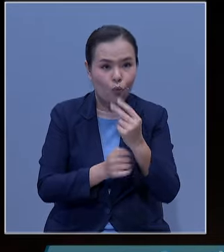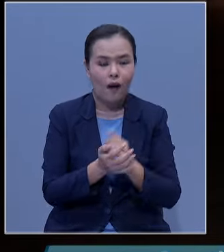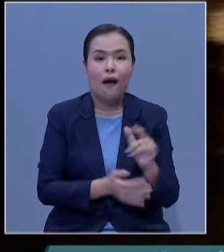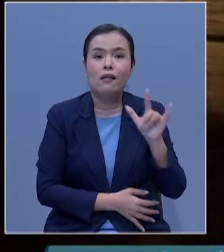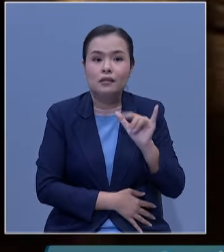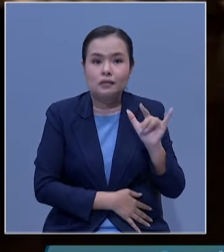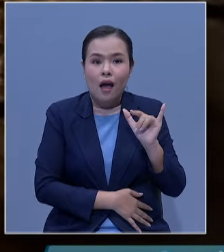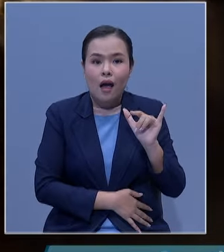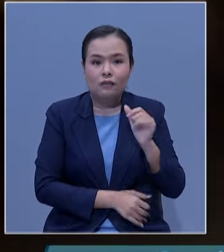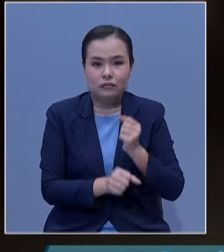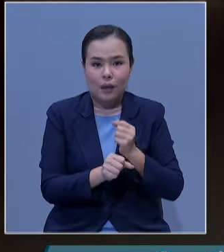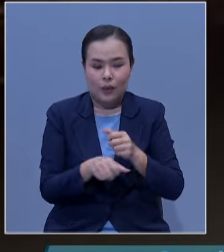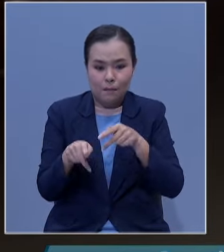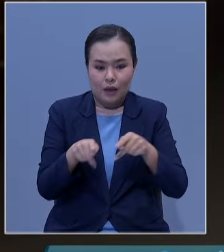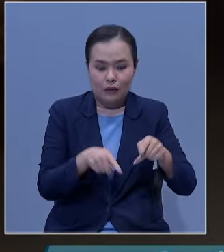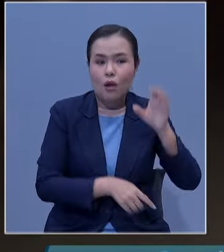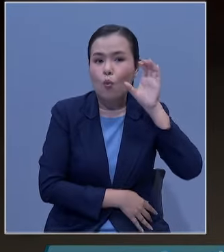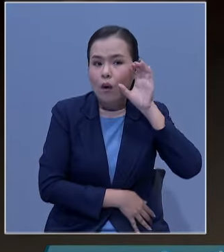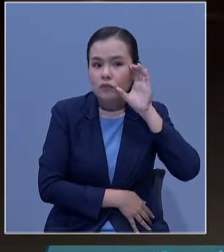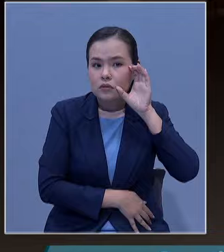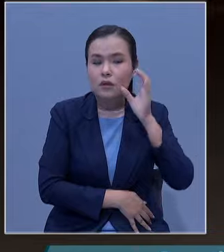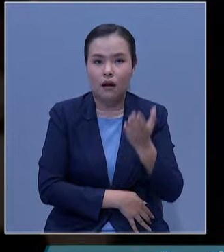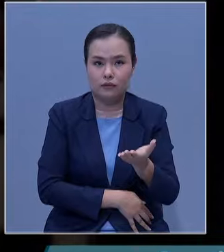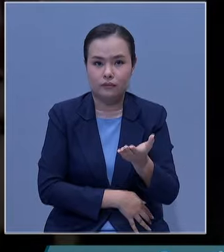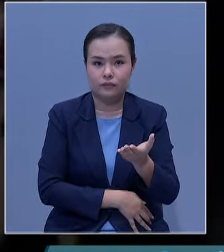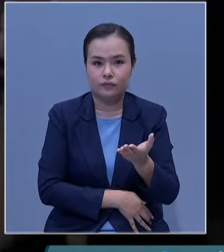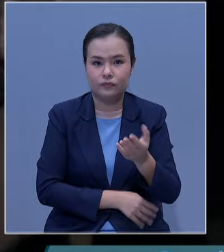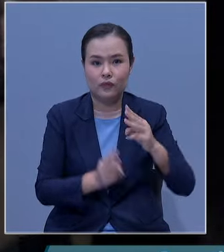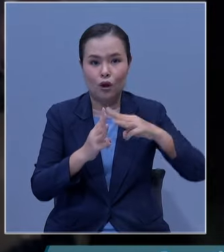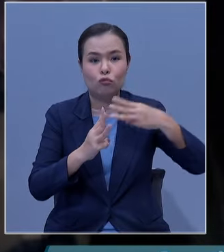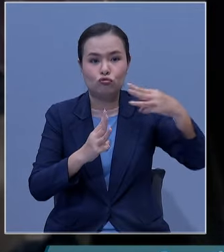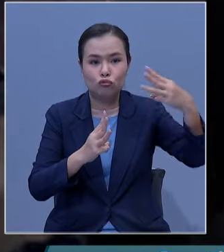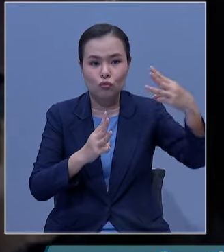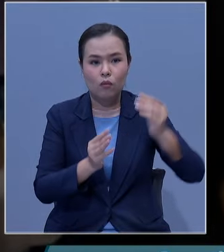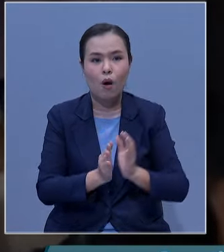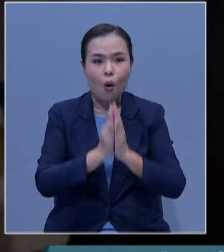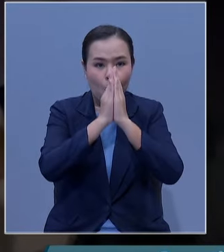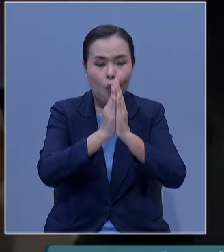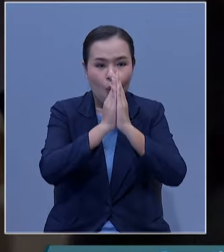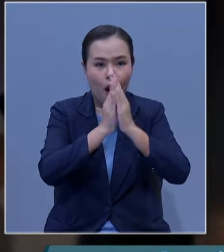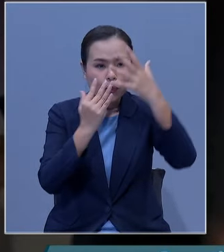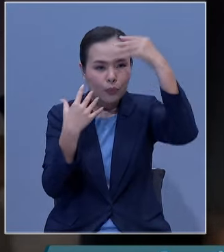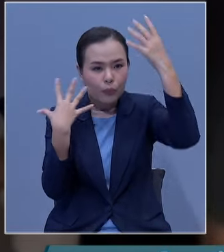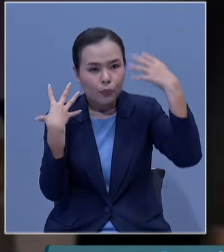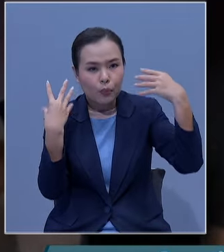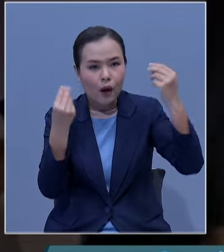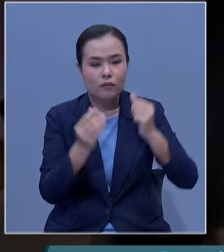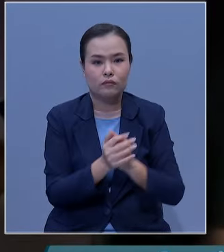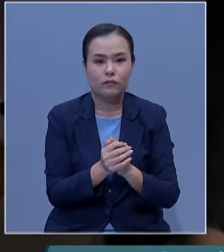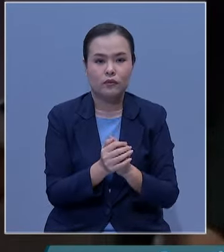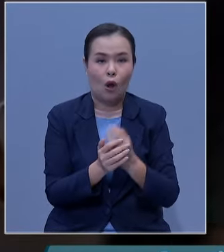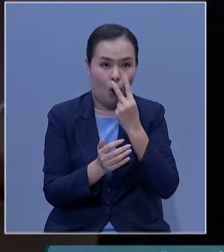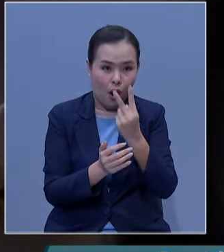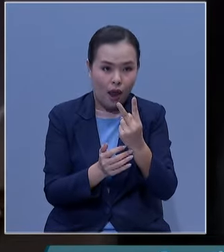ติก็ได้ทำพิธีตามความเชื่อนะคุณจอยท่านผู้ชมเนี่ยฮะด้วยการจุดธูปแล้วก็ไหว้ขอให้สิ่งศักดิ์สิทธิ์เนี่ยนะฮะเปิดทางให้พ